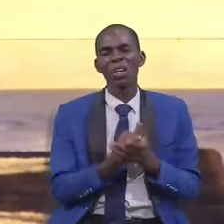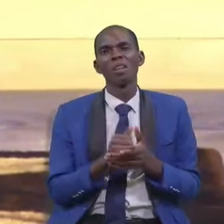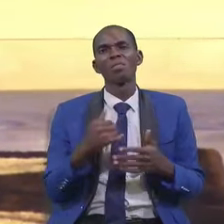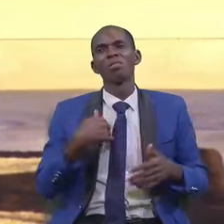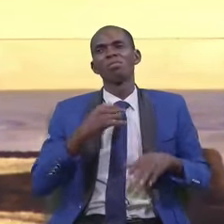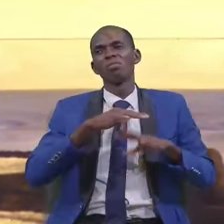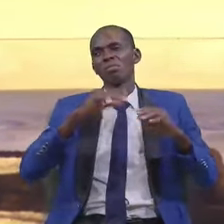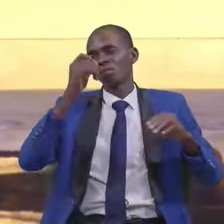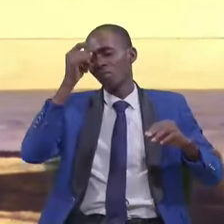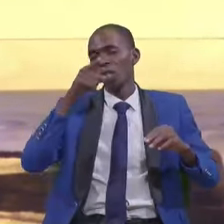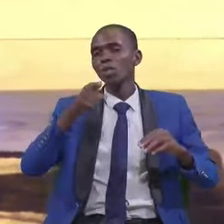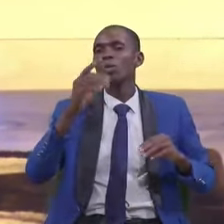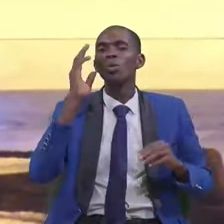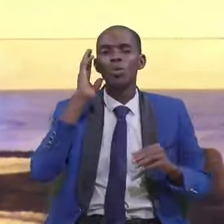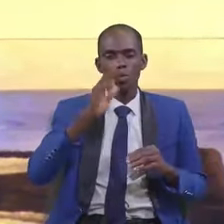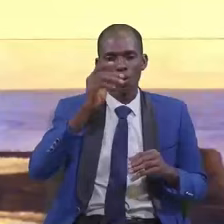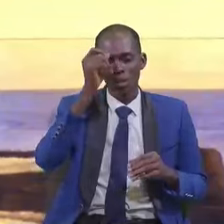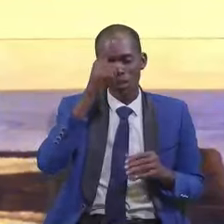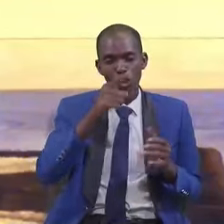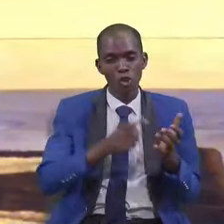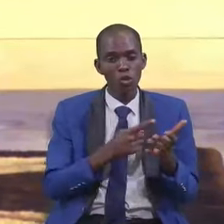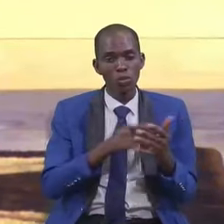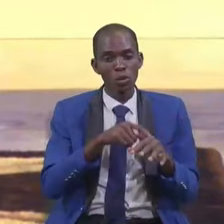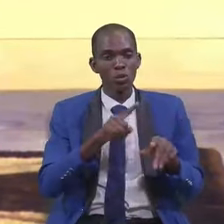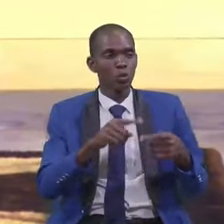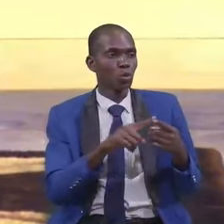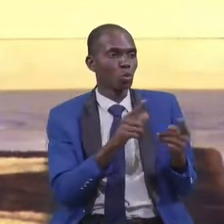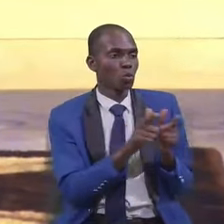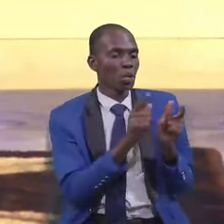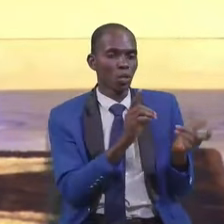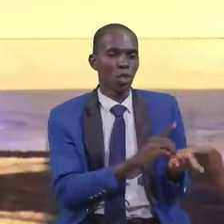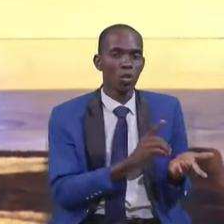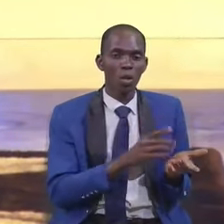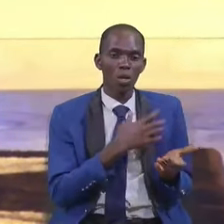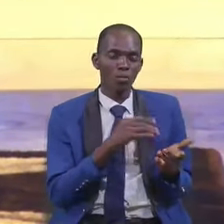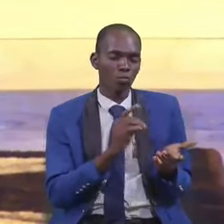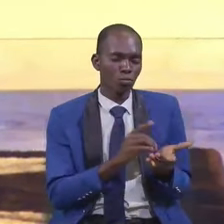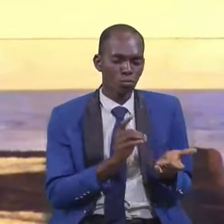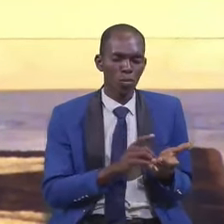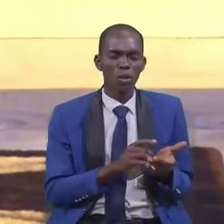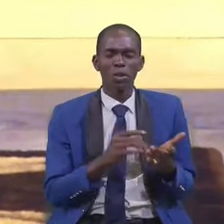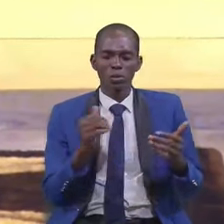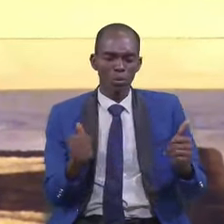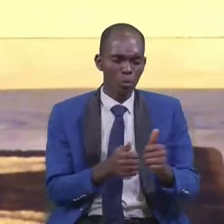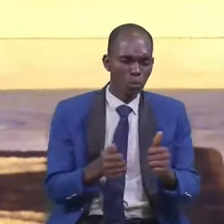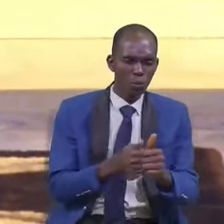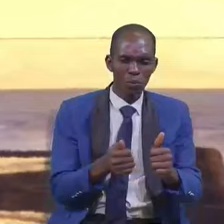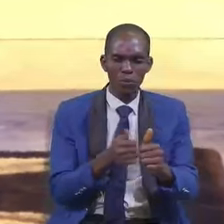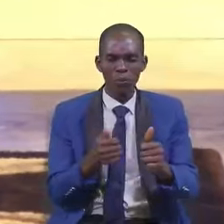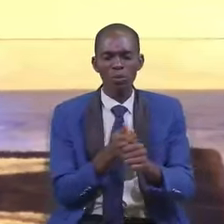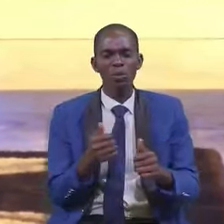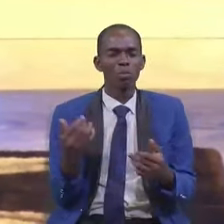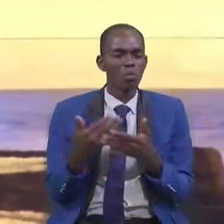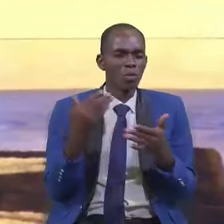comprendre. Parfois, vous allez au docteur. Le docteur vous a examiné. Avant de vous donner une médication,